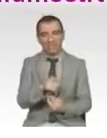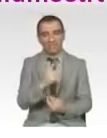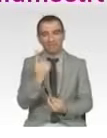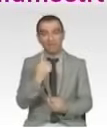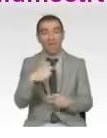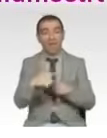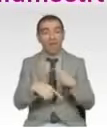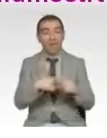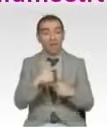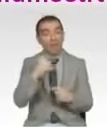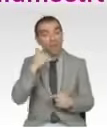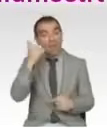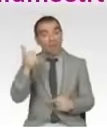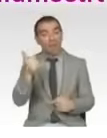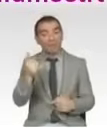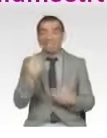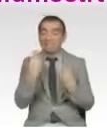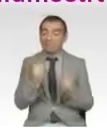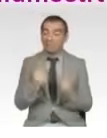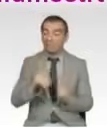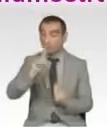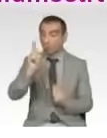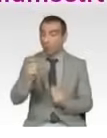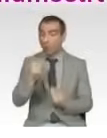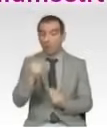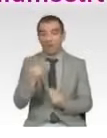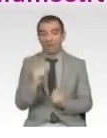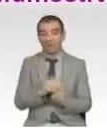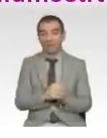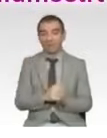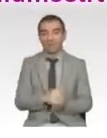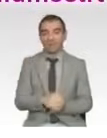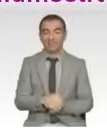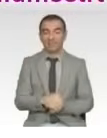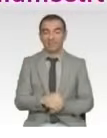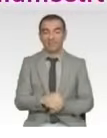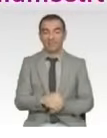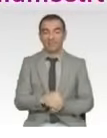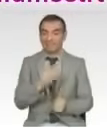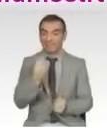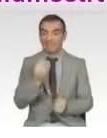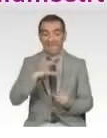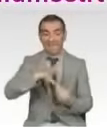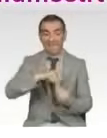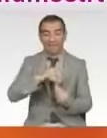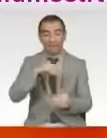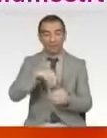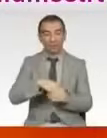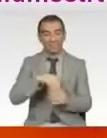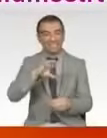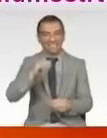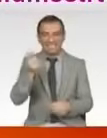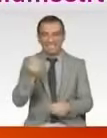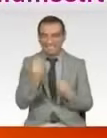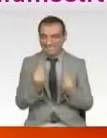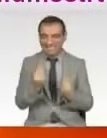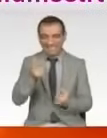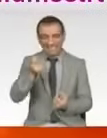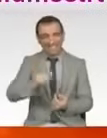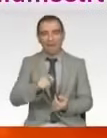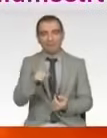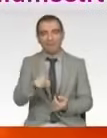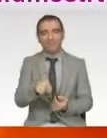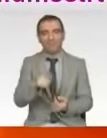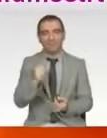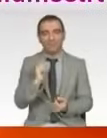Bir akrabamı arayıp hal hatır soracağım. Aa, ne güzel ya. İyilik kavanozu hazırlayabiliriz. Ha, böyle iyilik kavanozuna koyalım.